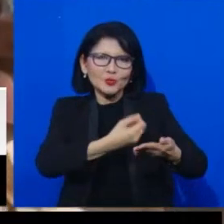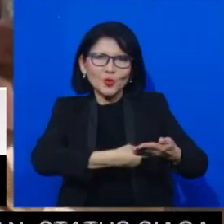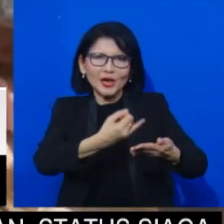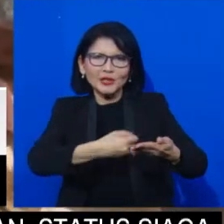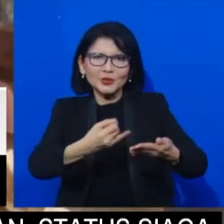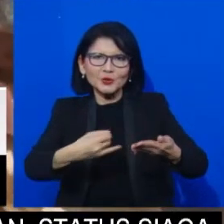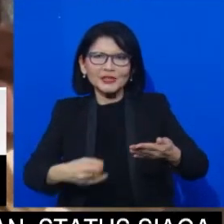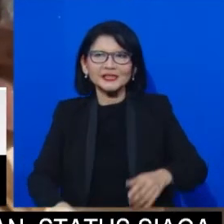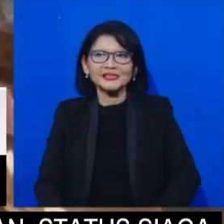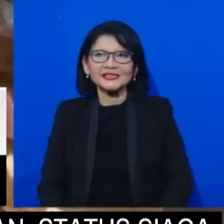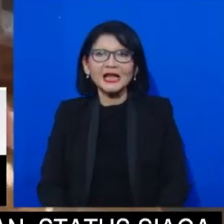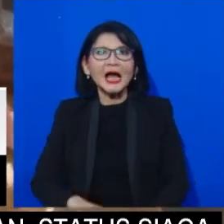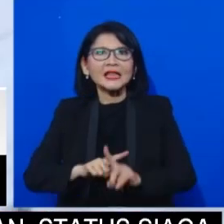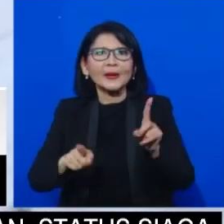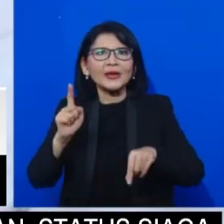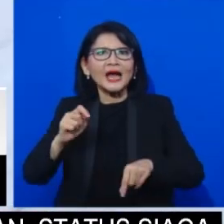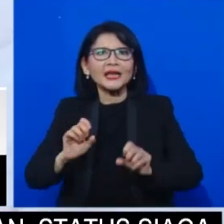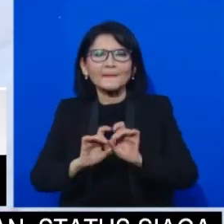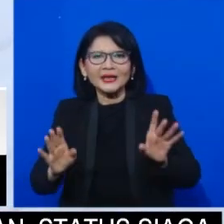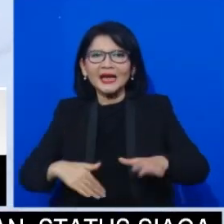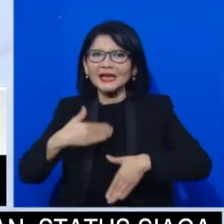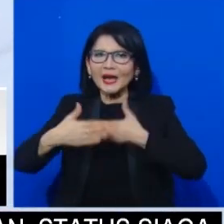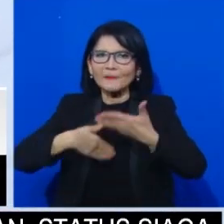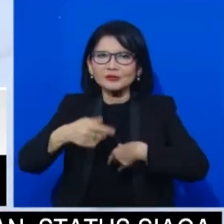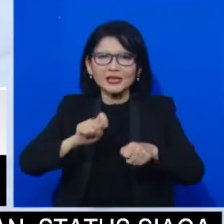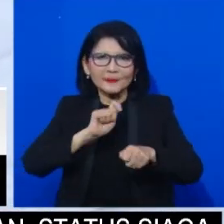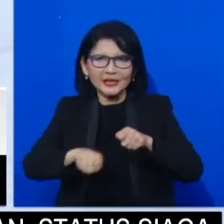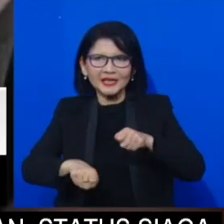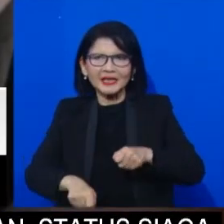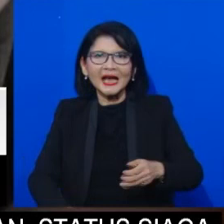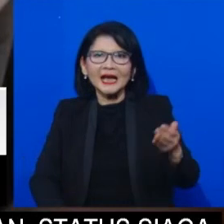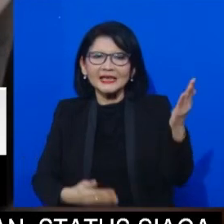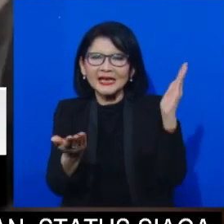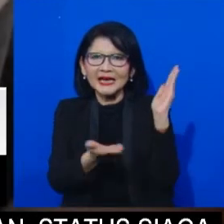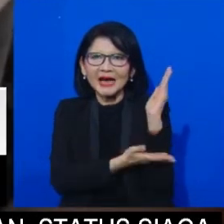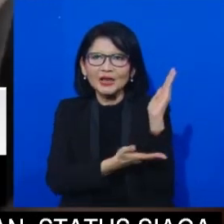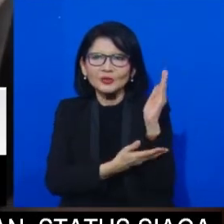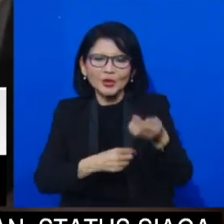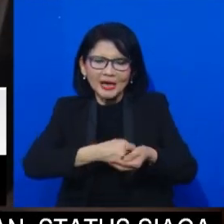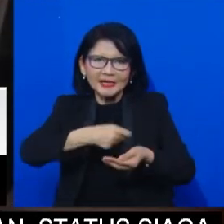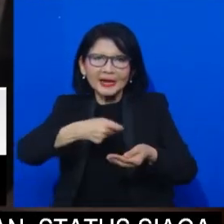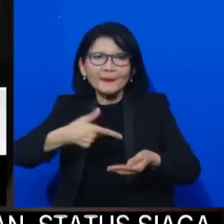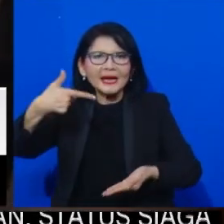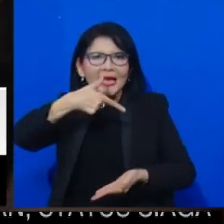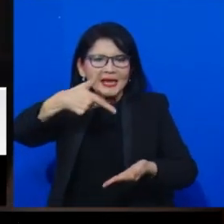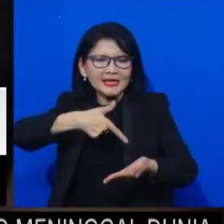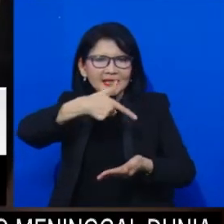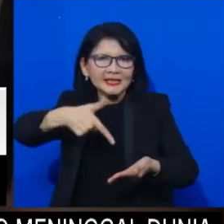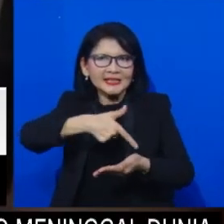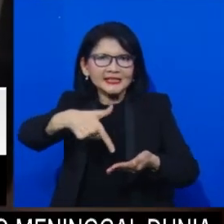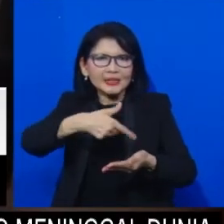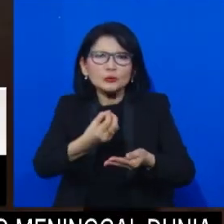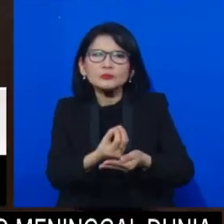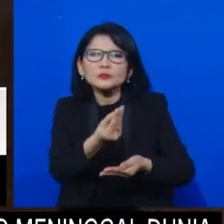Namun ternyata ada yang berbeda dalam proses pembuatannya. Hiasan di kayu-kayu tersebut digambar menggunakan solder listrik hingga mengeluarkan